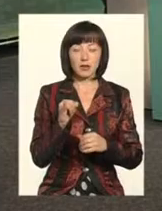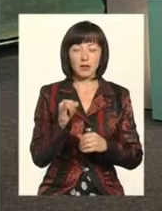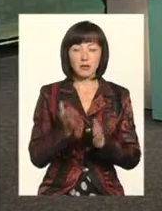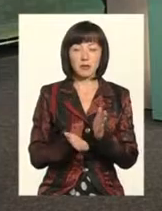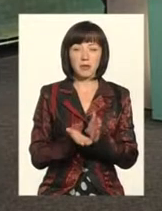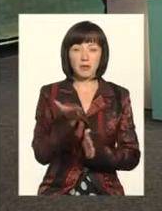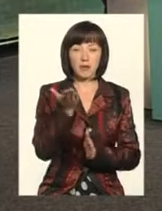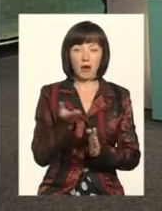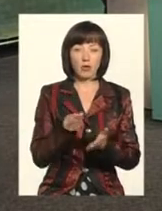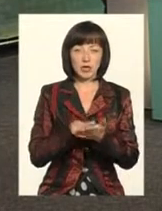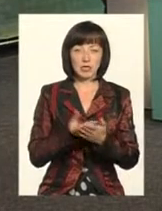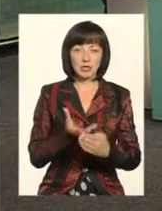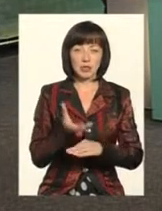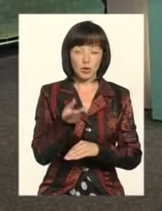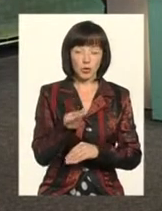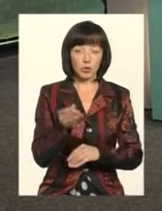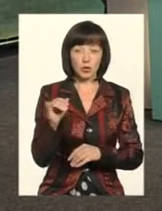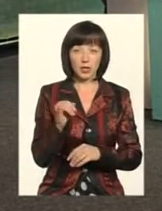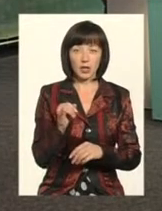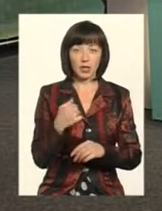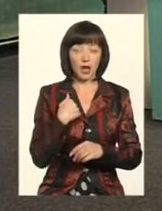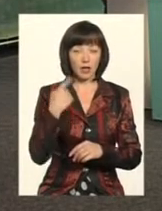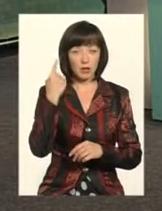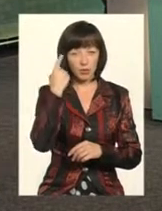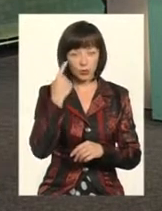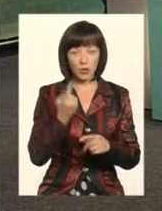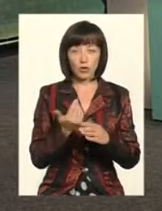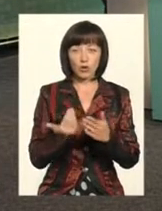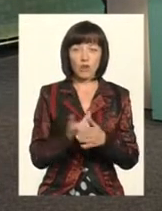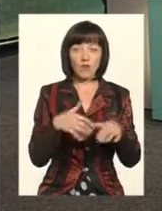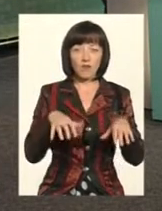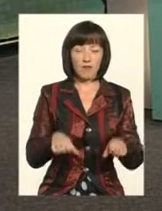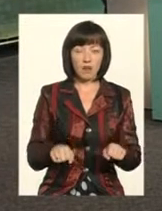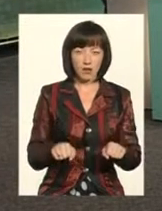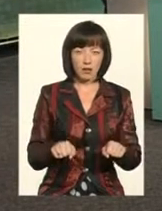ціну. Ну, от я так думаю, що нова ця влада, це.